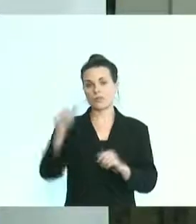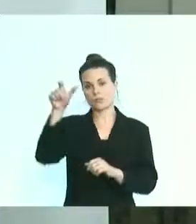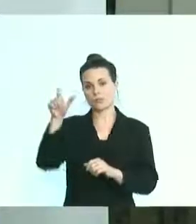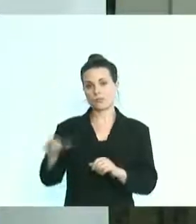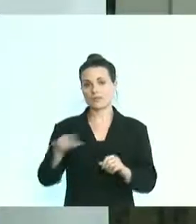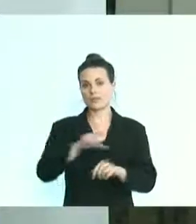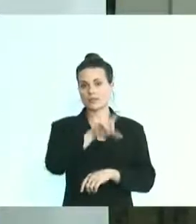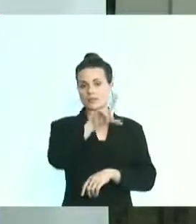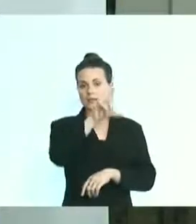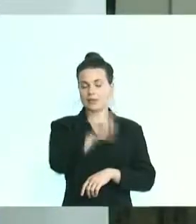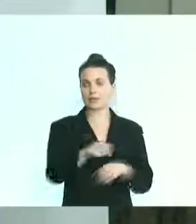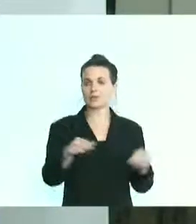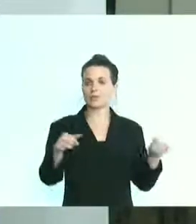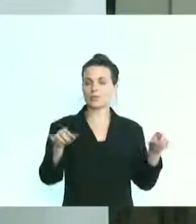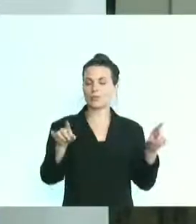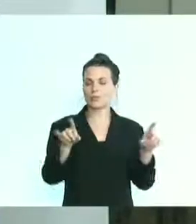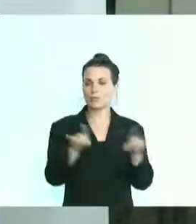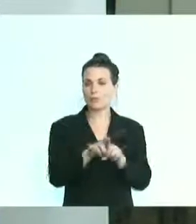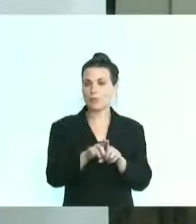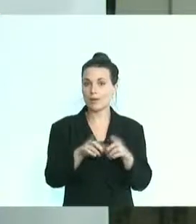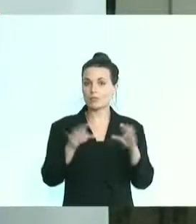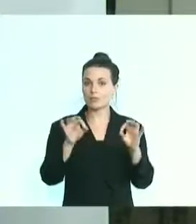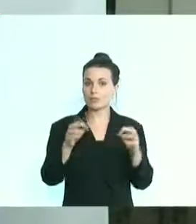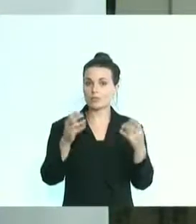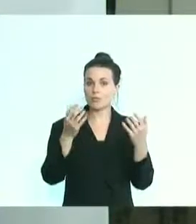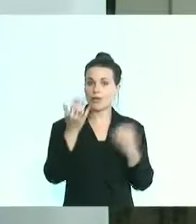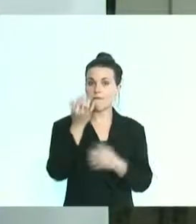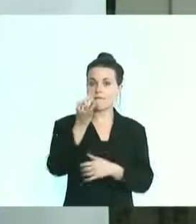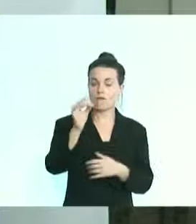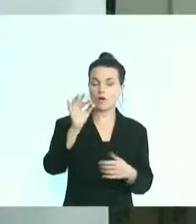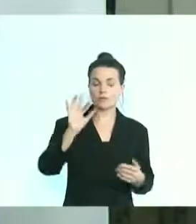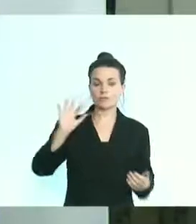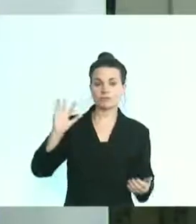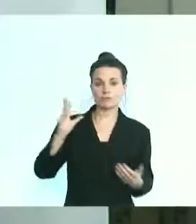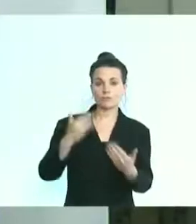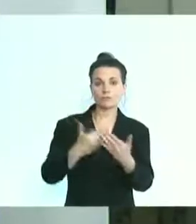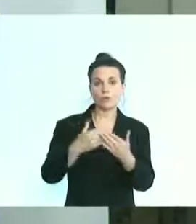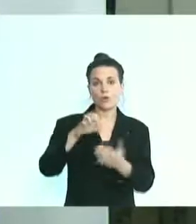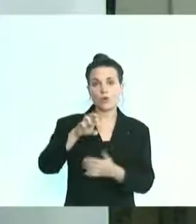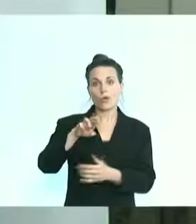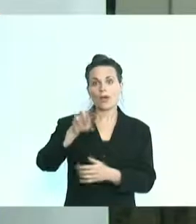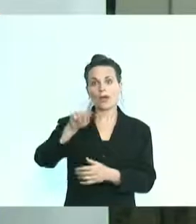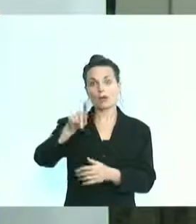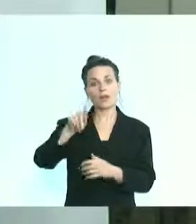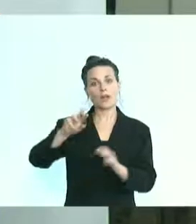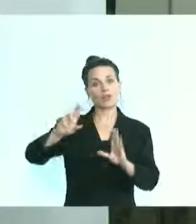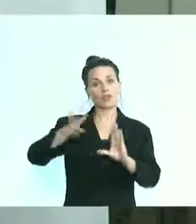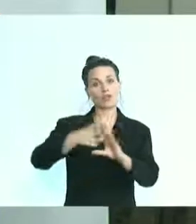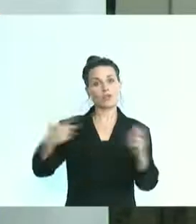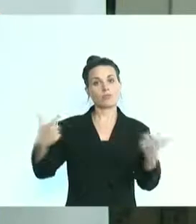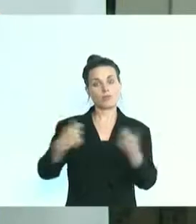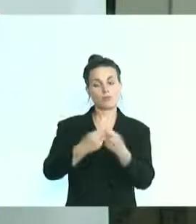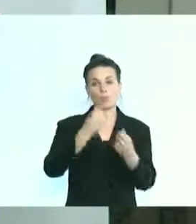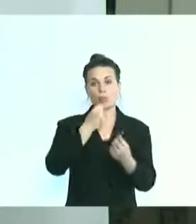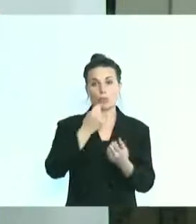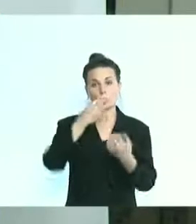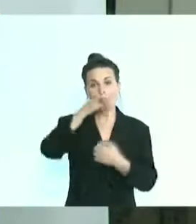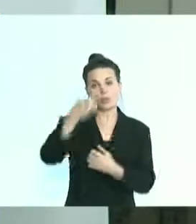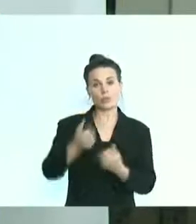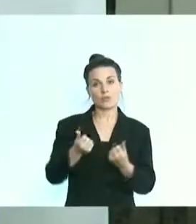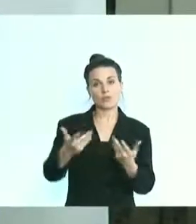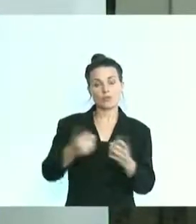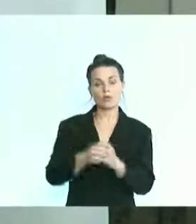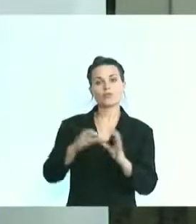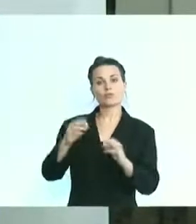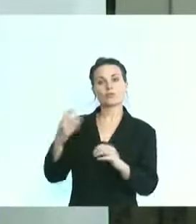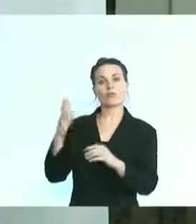des lieux de l'accessibilité en France, le pourcentage de RP aux normes? C'est ce qu'on a dit au début de la conférence, donc à peu près